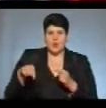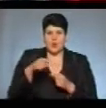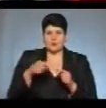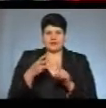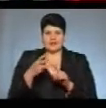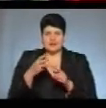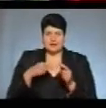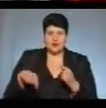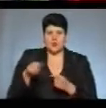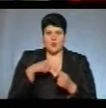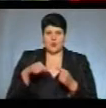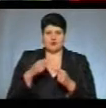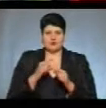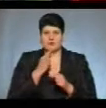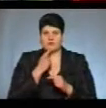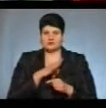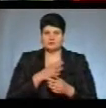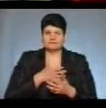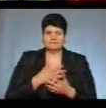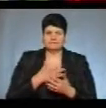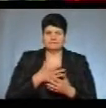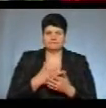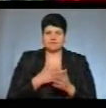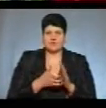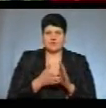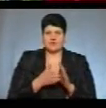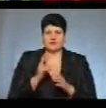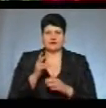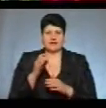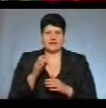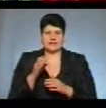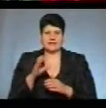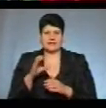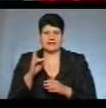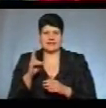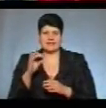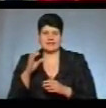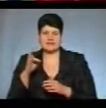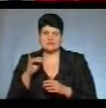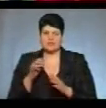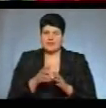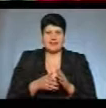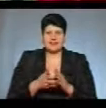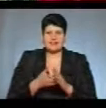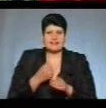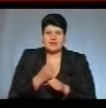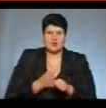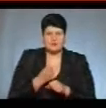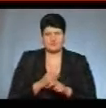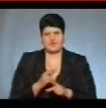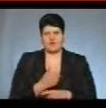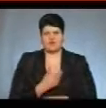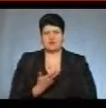коло дуже важко вже стало дихати, бракувало кисню і чуть, можна сказати, не допрацював так, як би хотів.